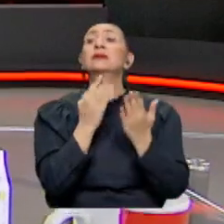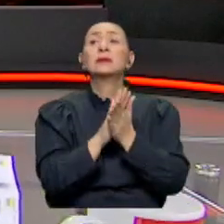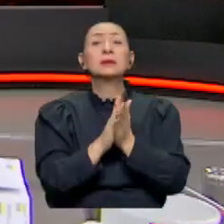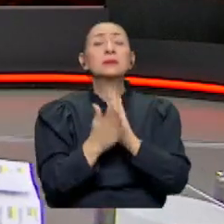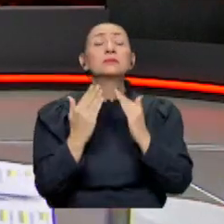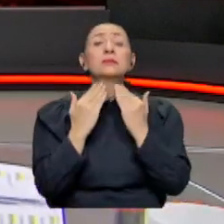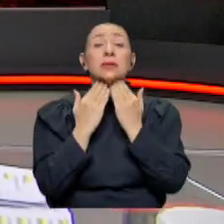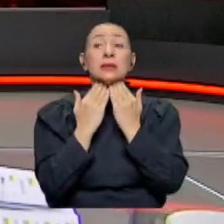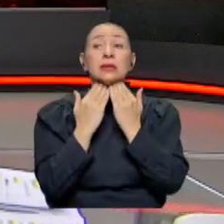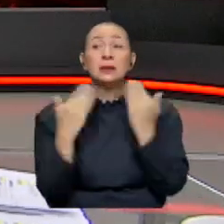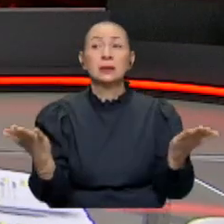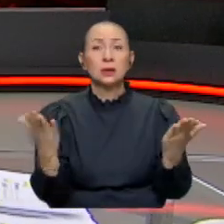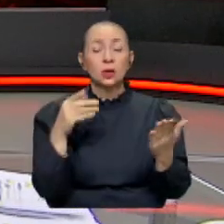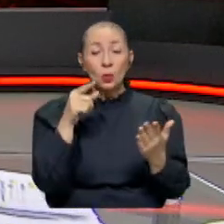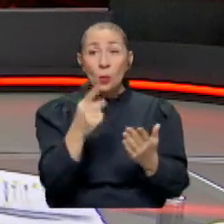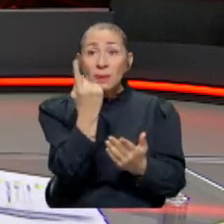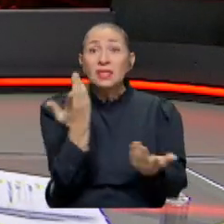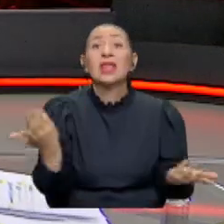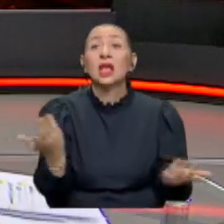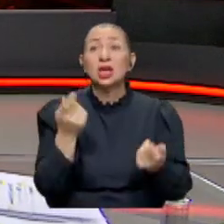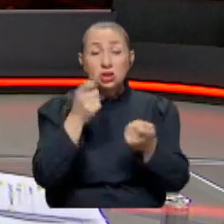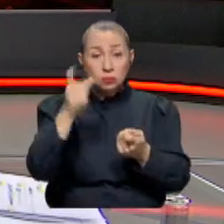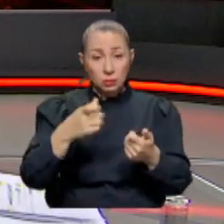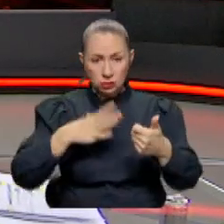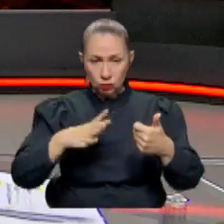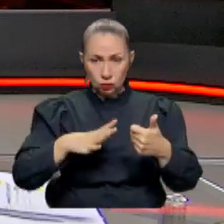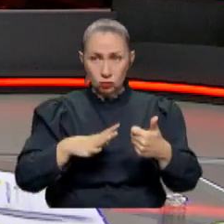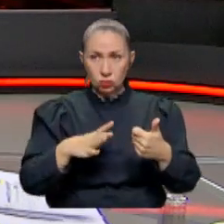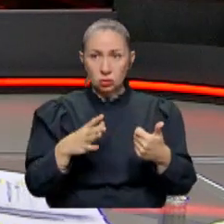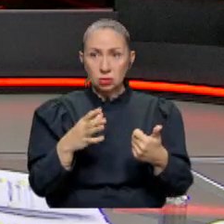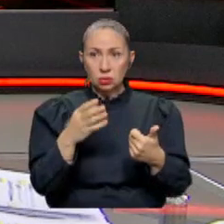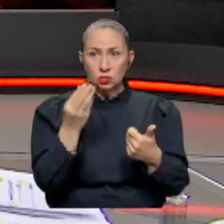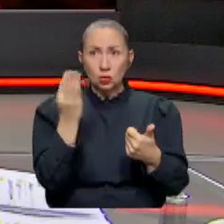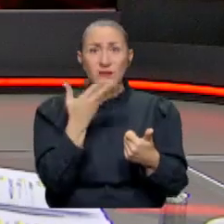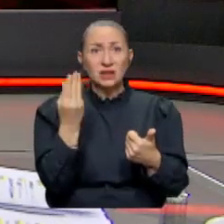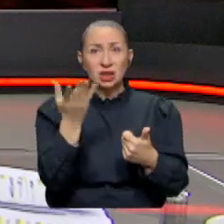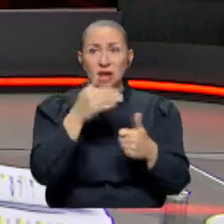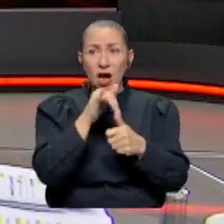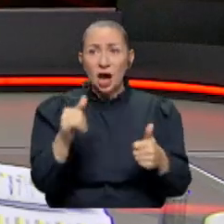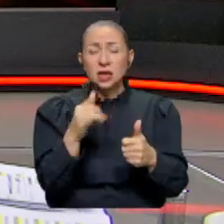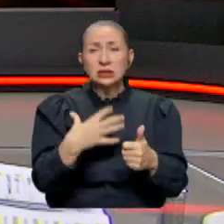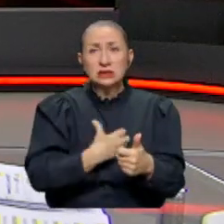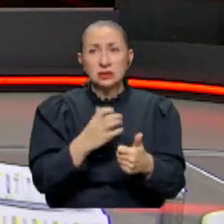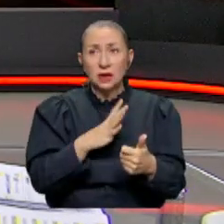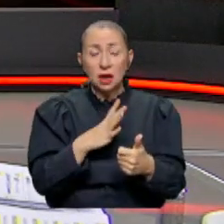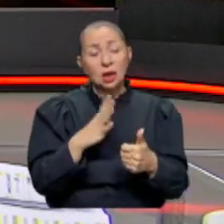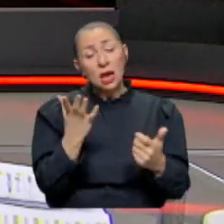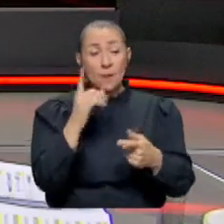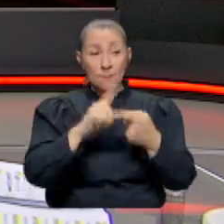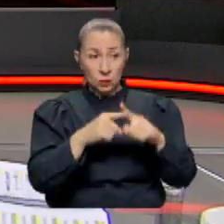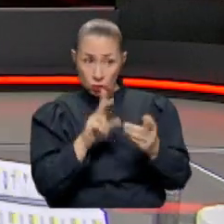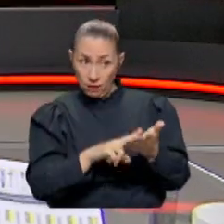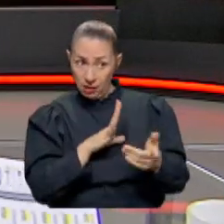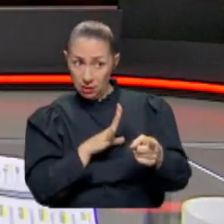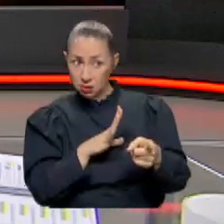ya. Bu vakadan ibaret değil. İş bulmak istiyorsun. Birçok genç aynı şeyden mustarip. Ya bir siyasi